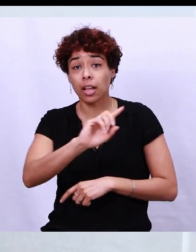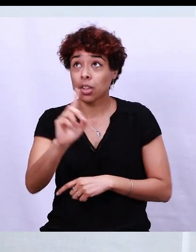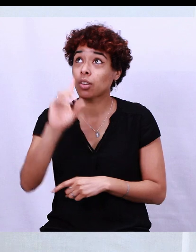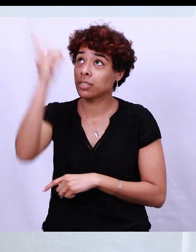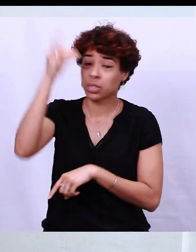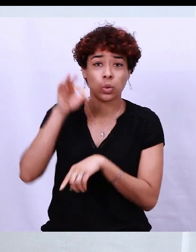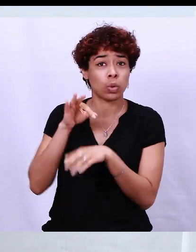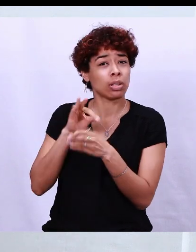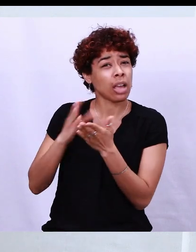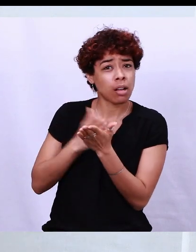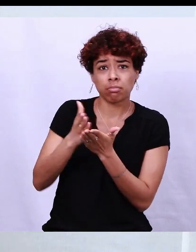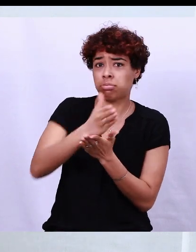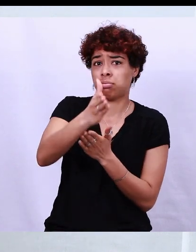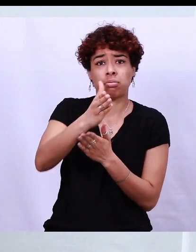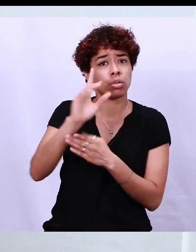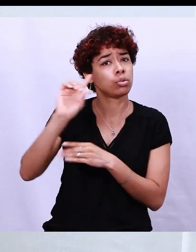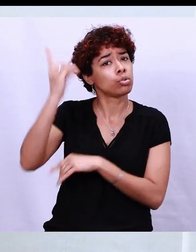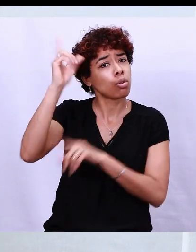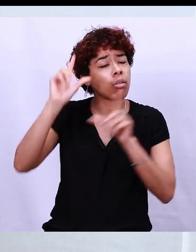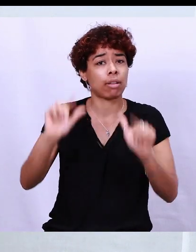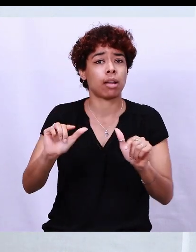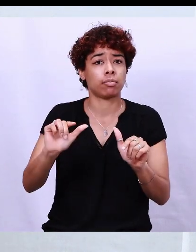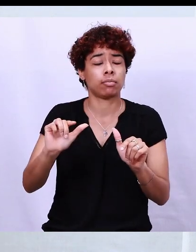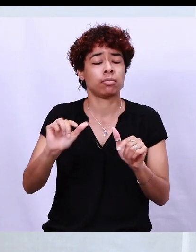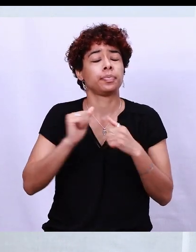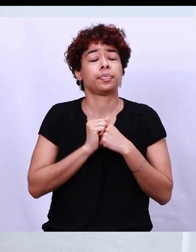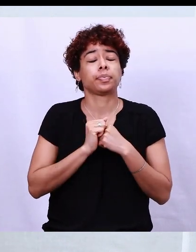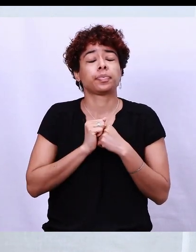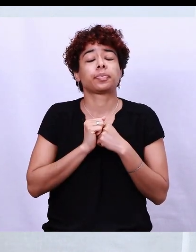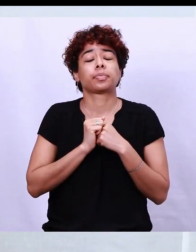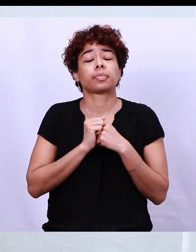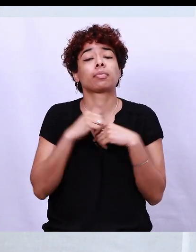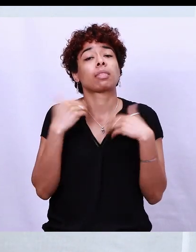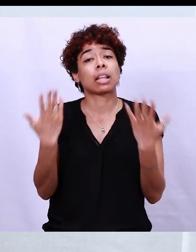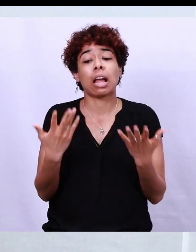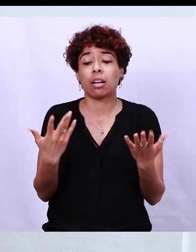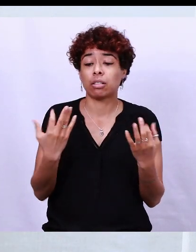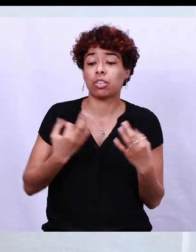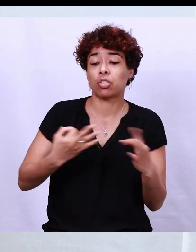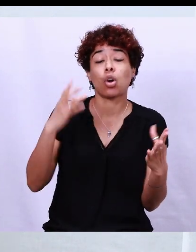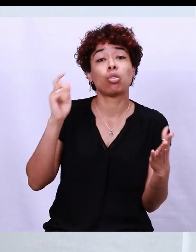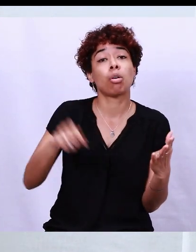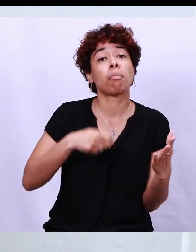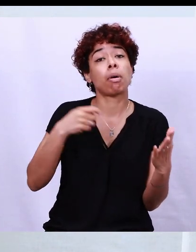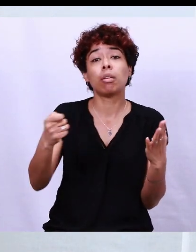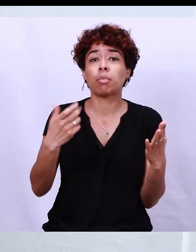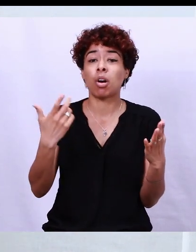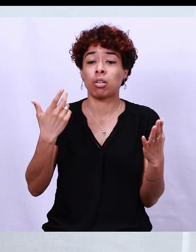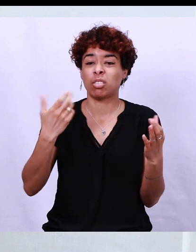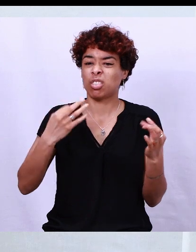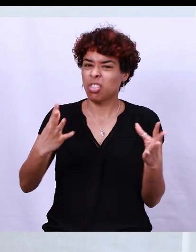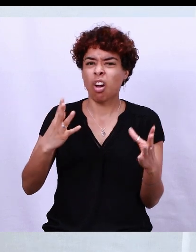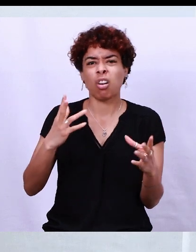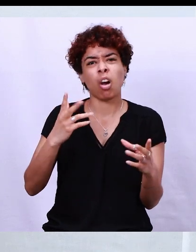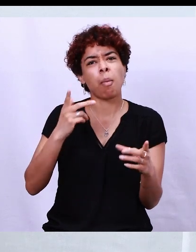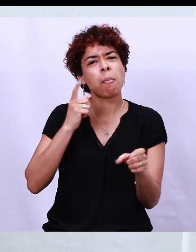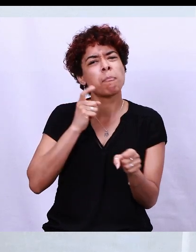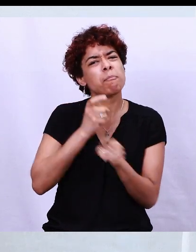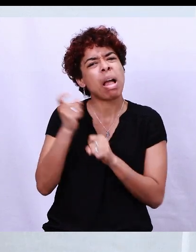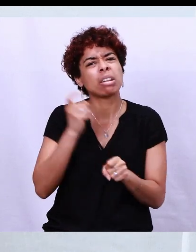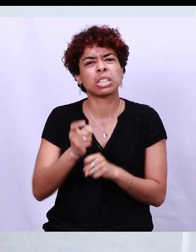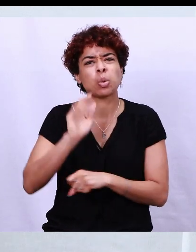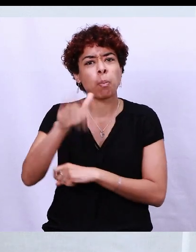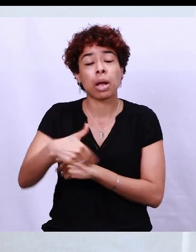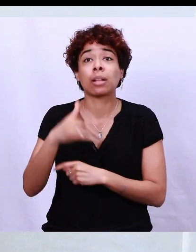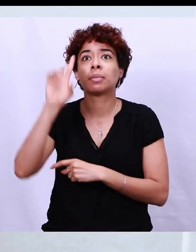va le déclarer plus tard. Il va dire, ce temps-là, c'était un temps qui était normalement un temps de malédiction, de mal, mais Dieu